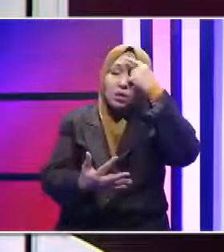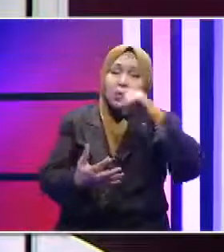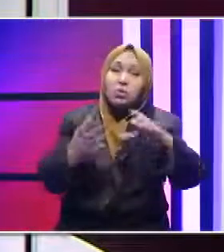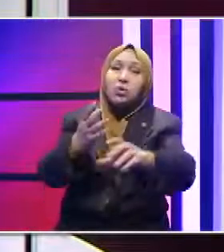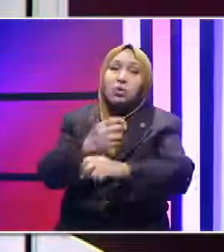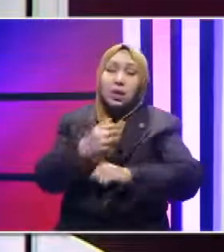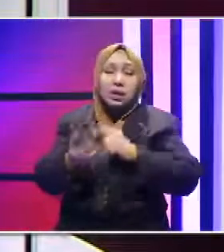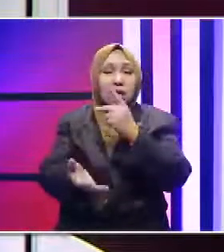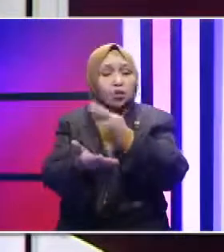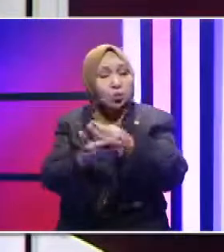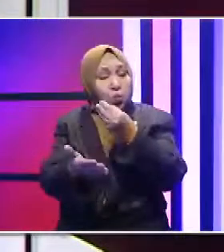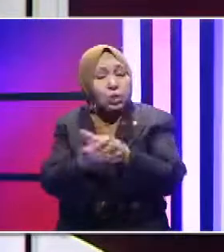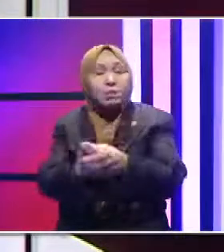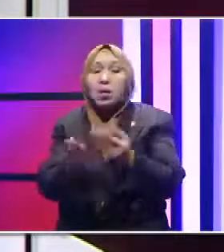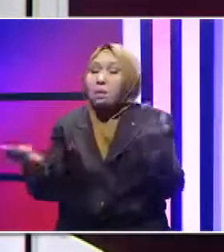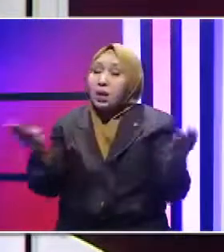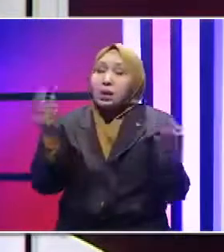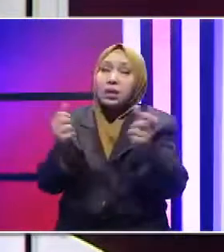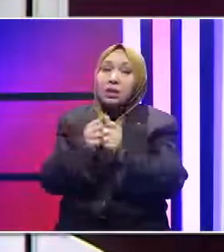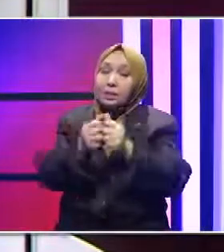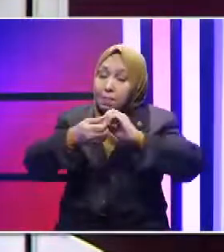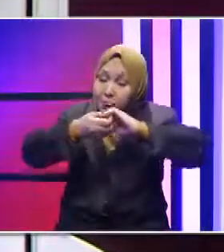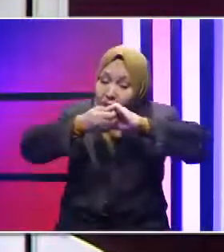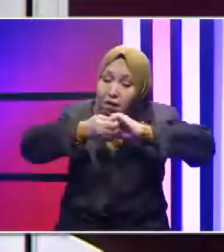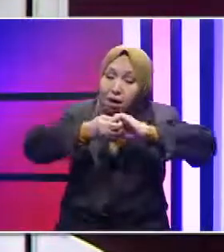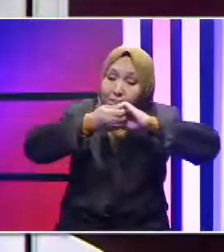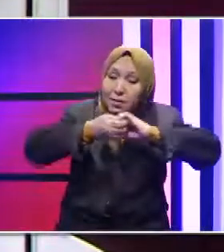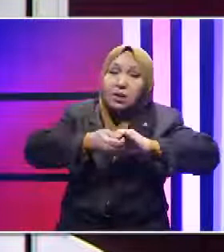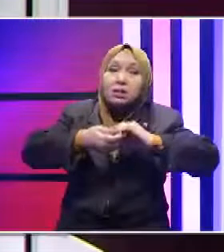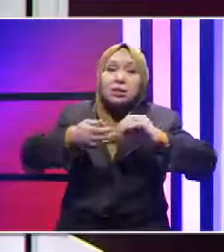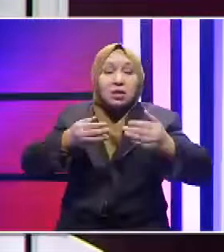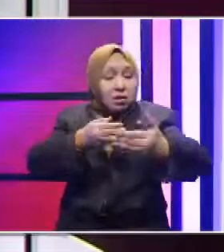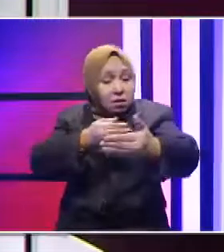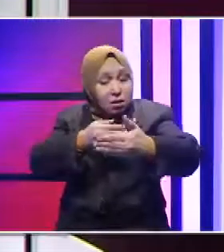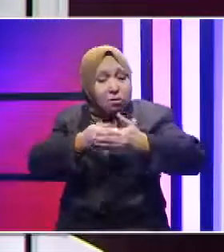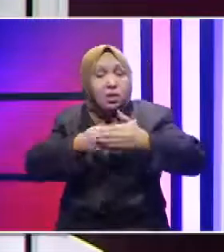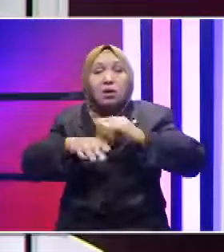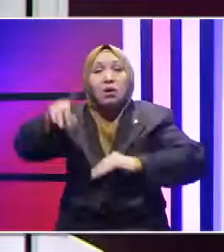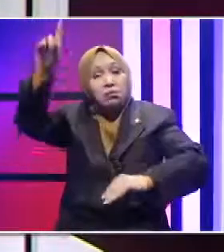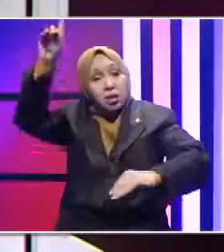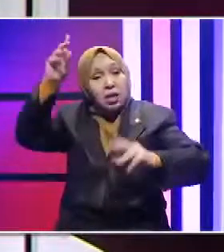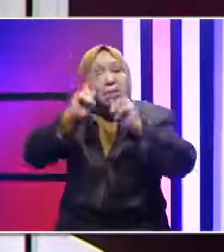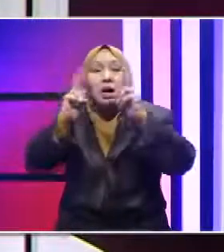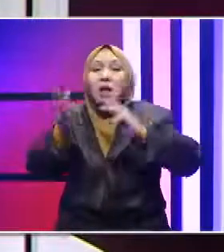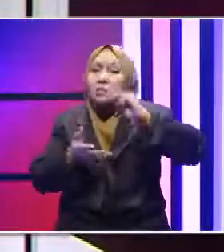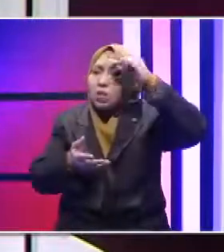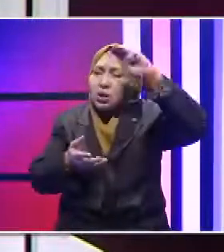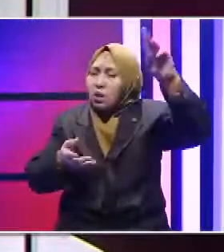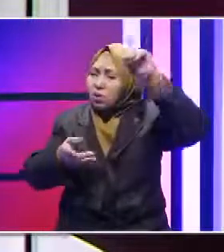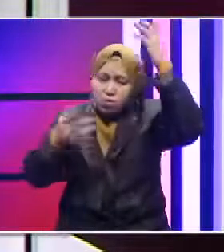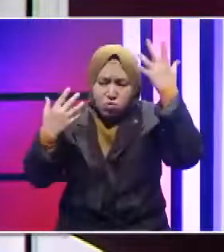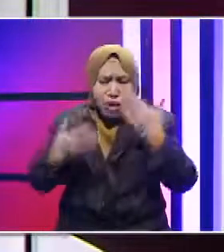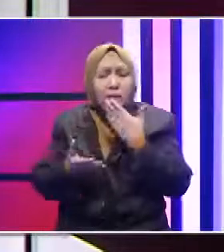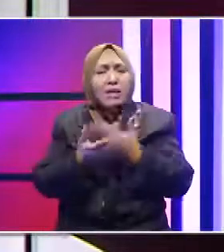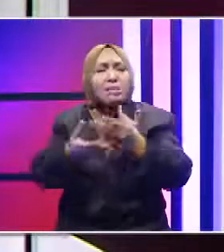dapatkan duit berbanding dengan merapati kepada, mendekatkan diri kepada Tuhan yang Maha Mulia. Masya-Allah. Allah dah baik dah, kan,